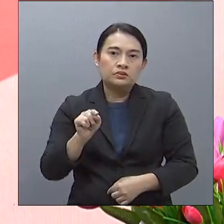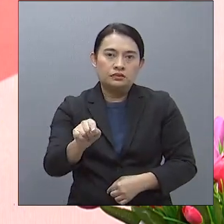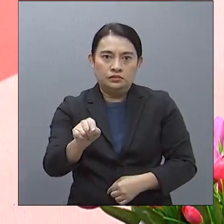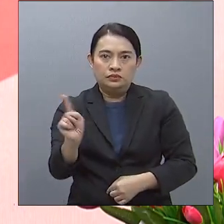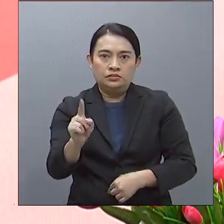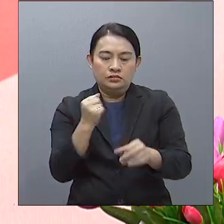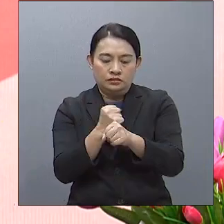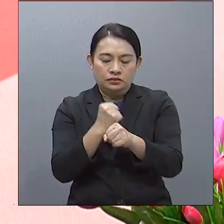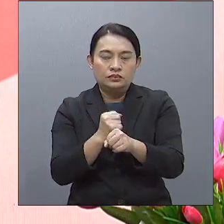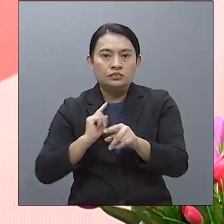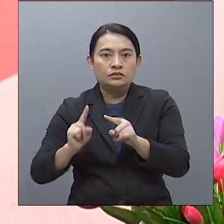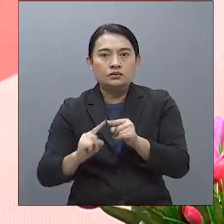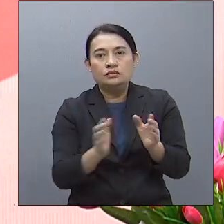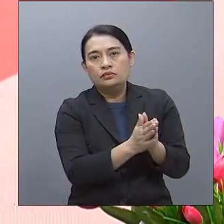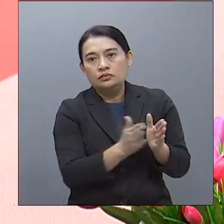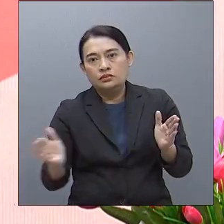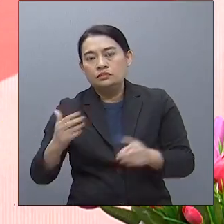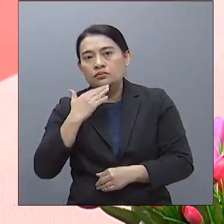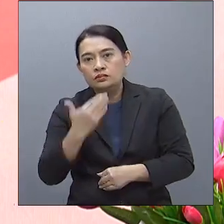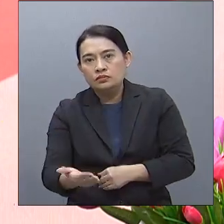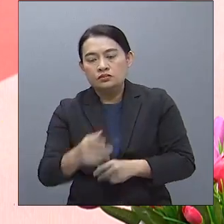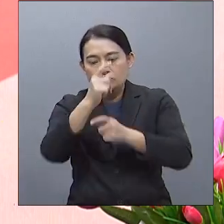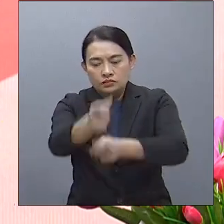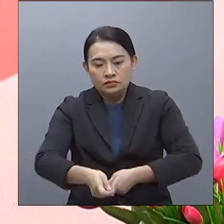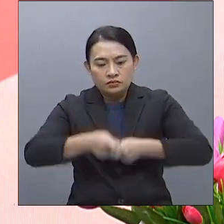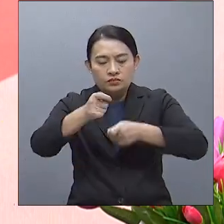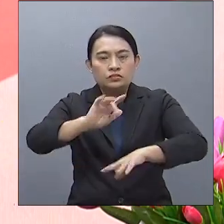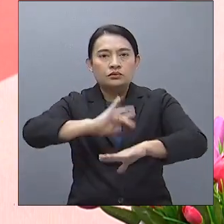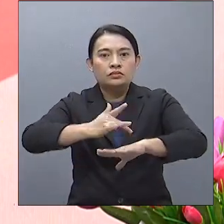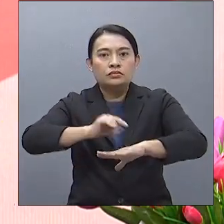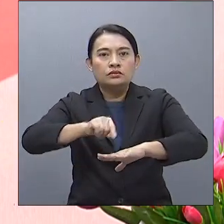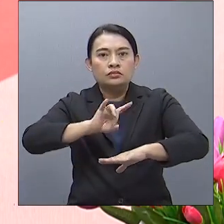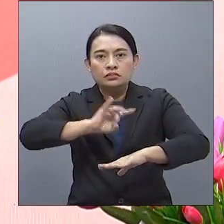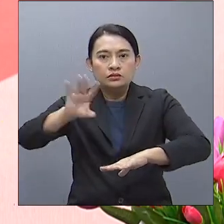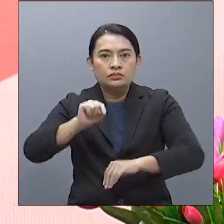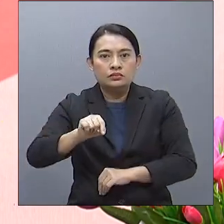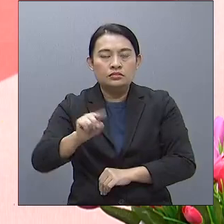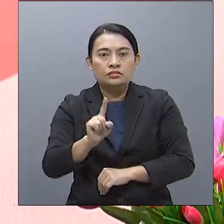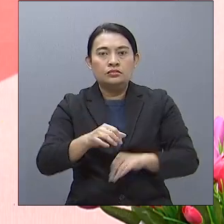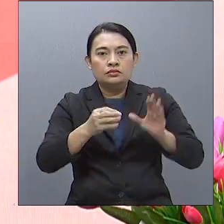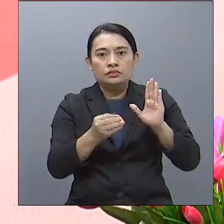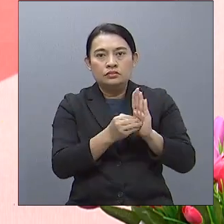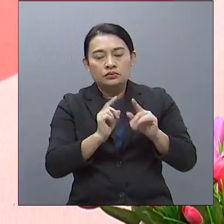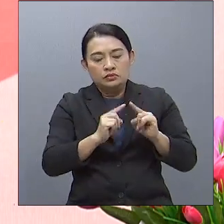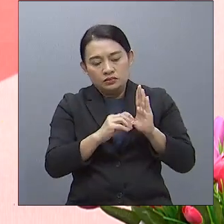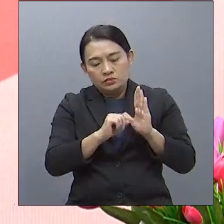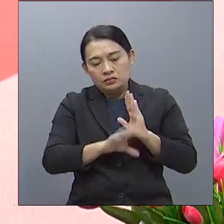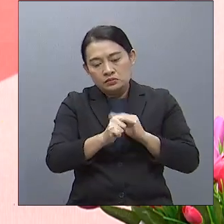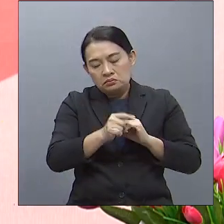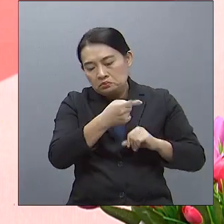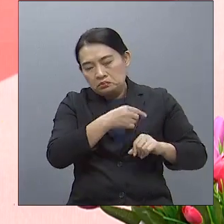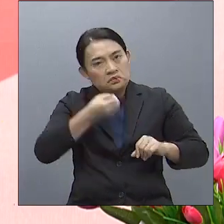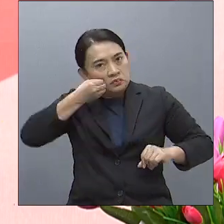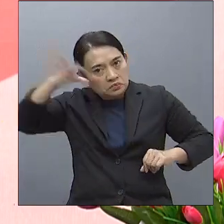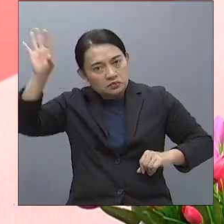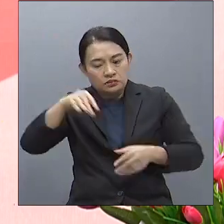ยั่งยืนและเป็นเกษตรอินทรีย์กำลังมาเขาเลยตัดสินใจกลับแล้วก็ทิ้งทุกอย่างแต่ในเมืองกรุงครับไปยังต่างจังหวัดไปปลูกสวนทำไ